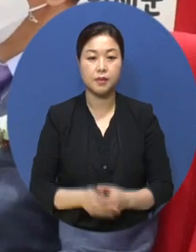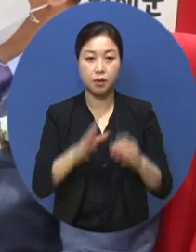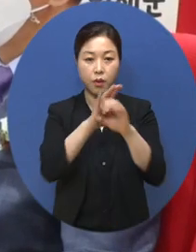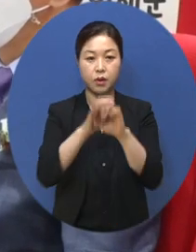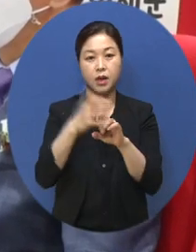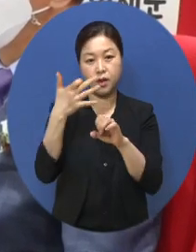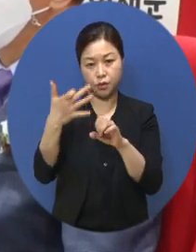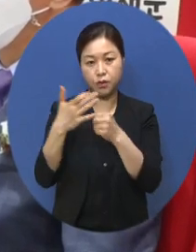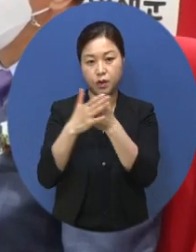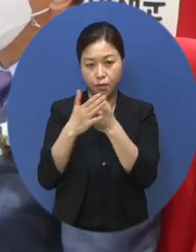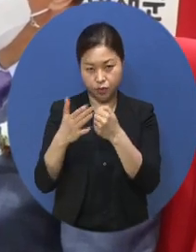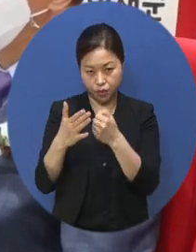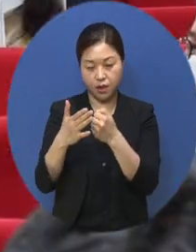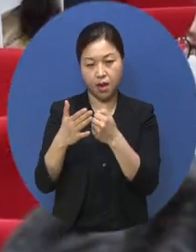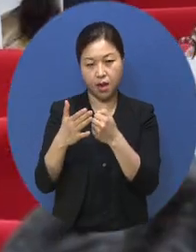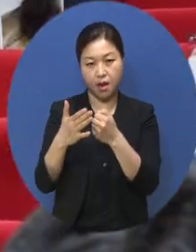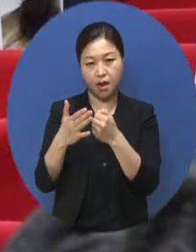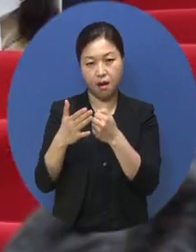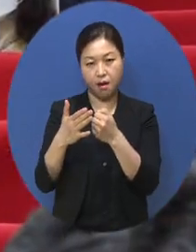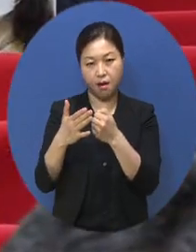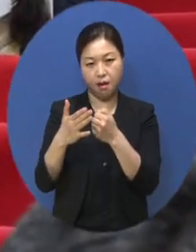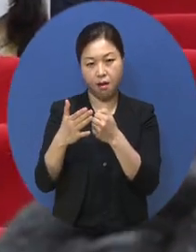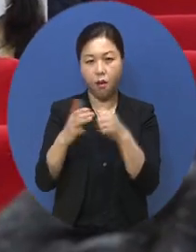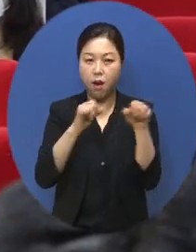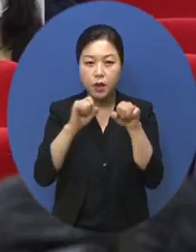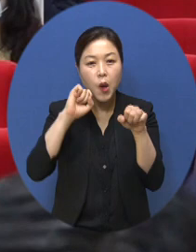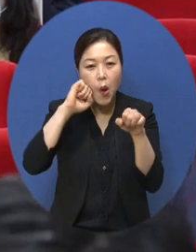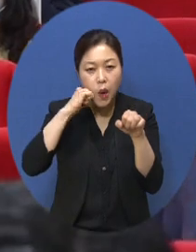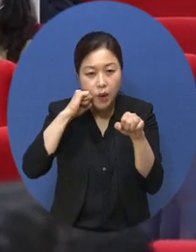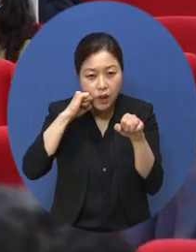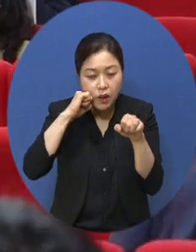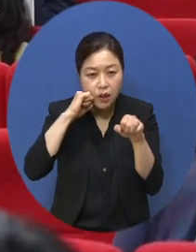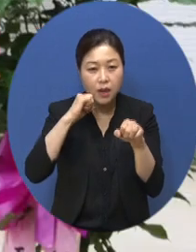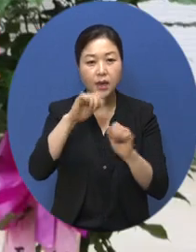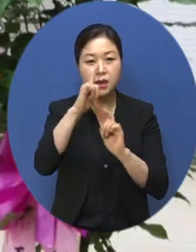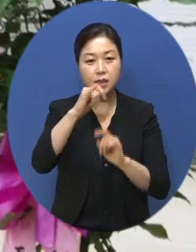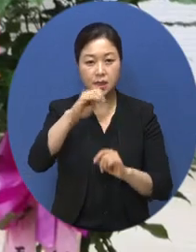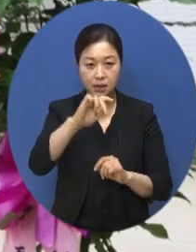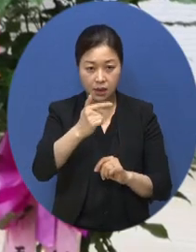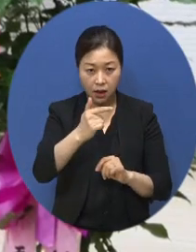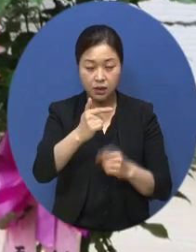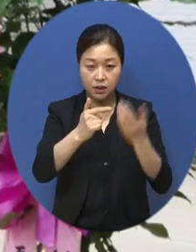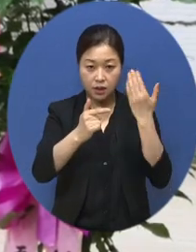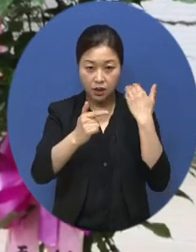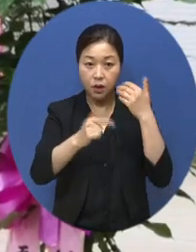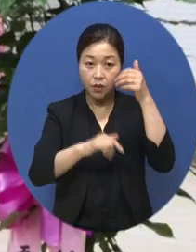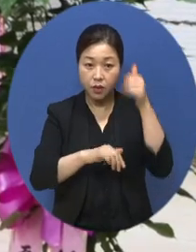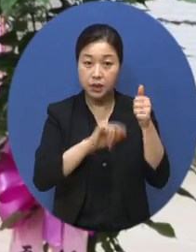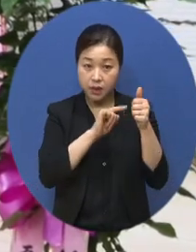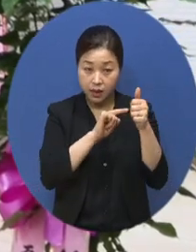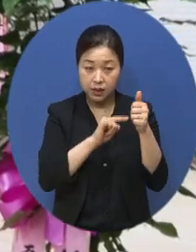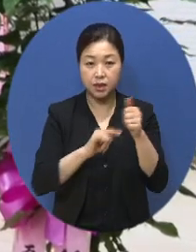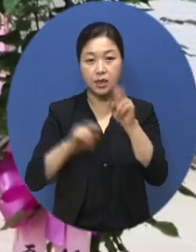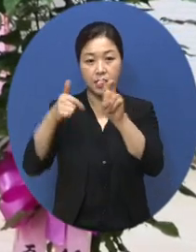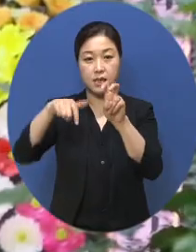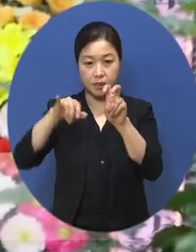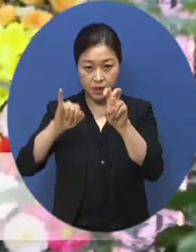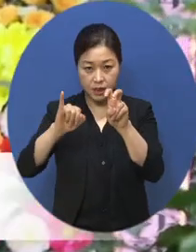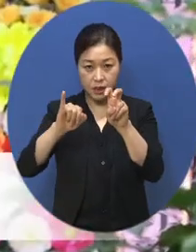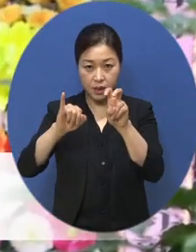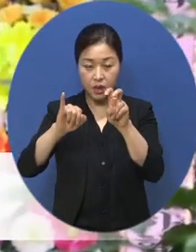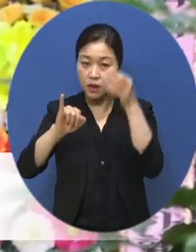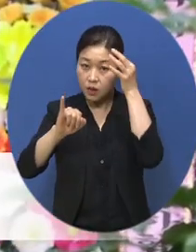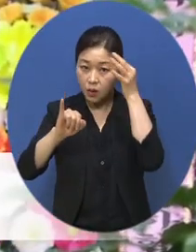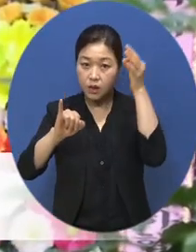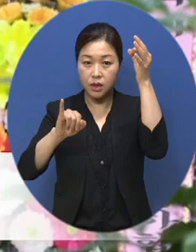코로나19로 어려운 시기를 보내야만 했던 이시연 전임 회장은 지난 20기를 회상하며 눈시울을 적십니다.